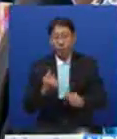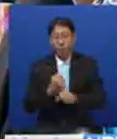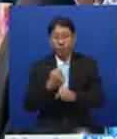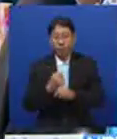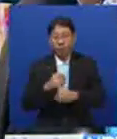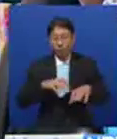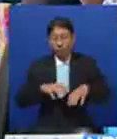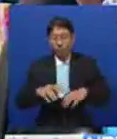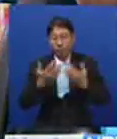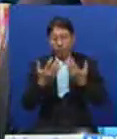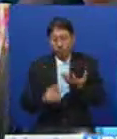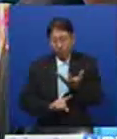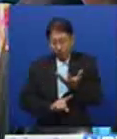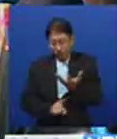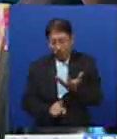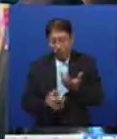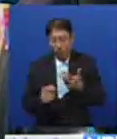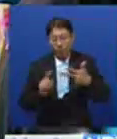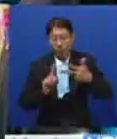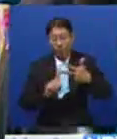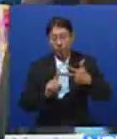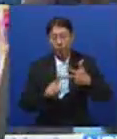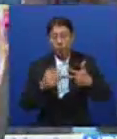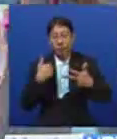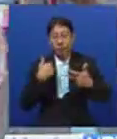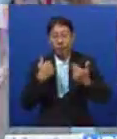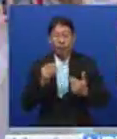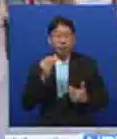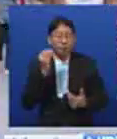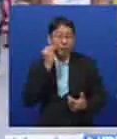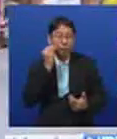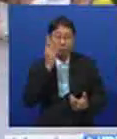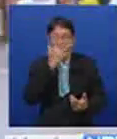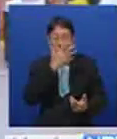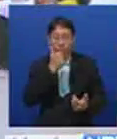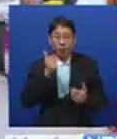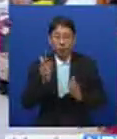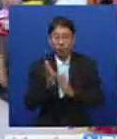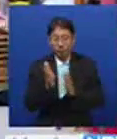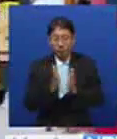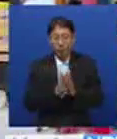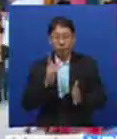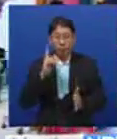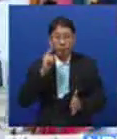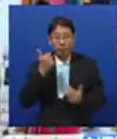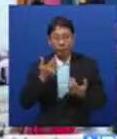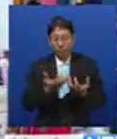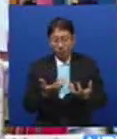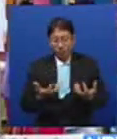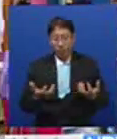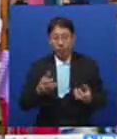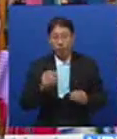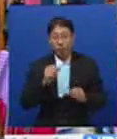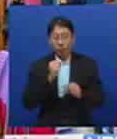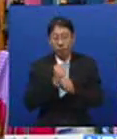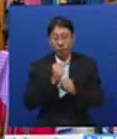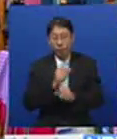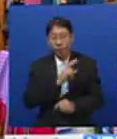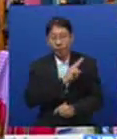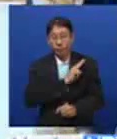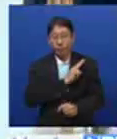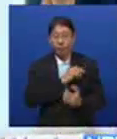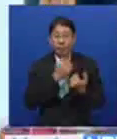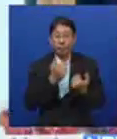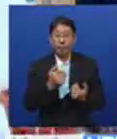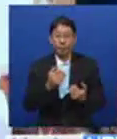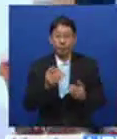การควบคุมน้ำหนักและสัปดาห์สุดท้ายนะคะบ้านสวยด้วยมือแม่โดยจะมีสินค้าเกี่ยวกับของใช้ของตกแต่งภายในบ้านไม่ว่